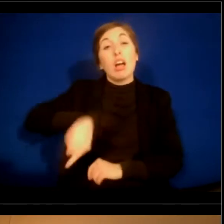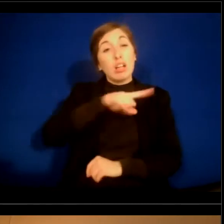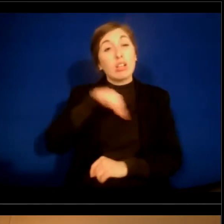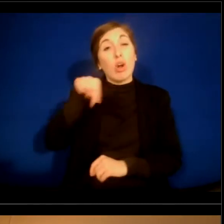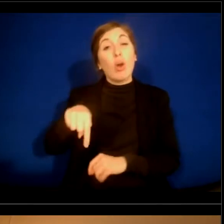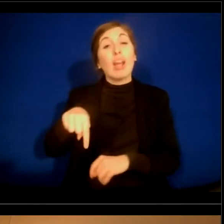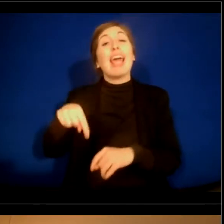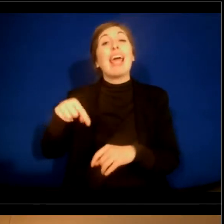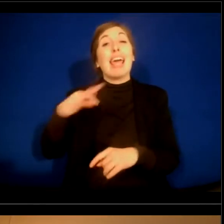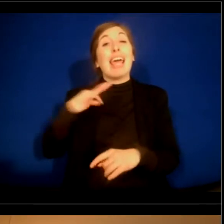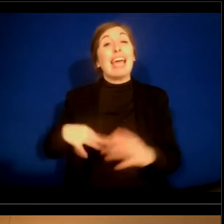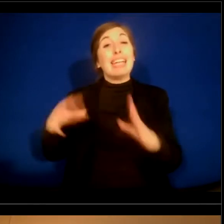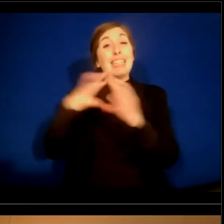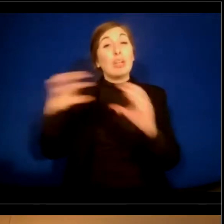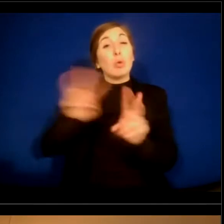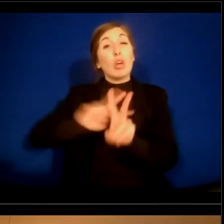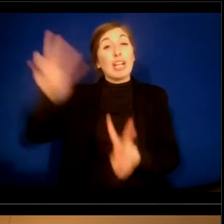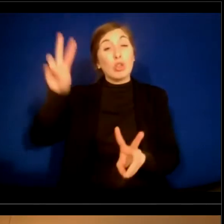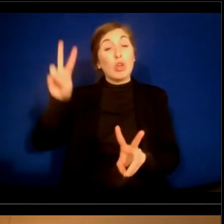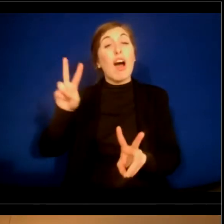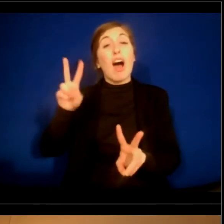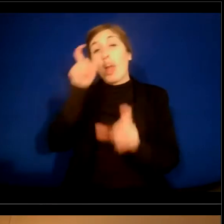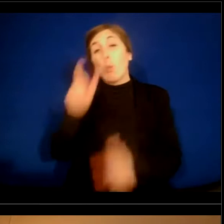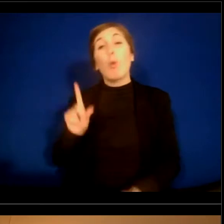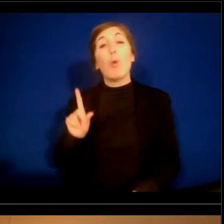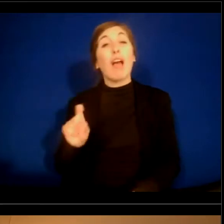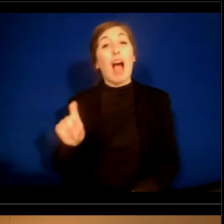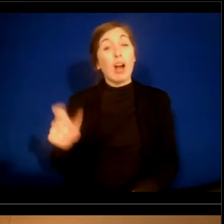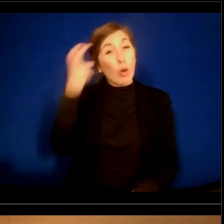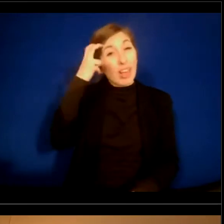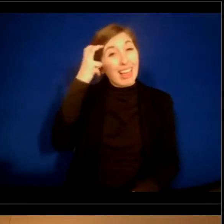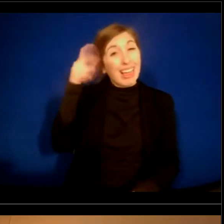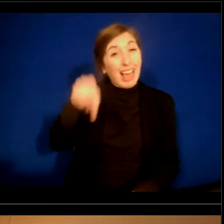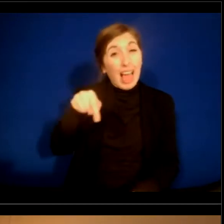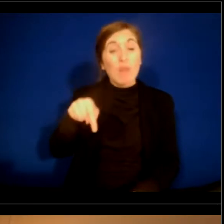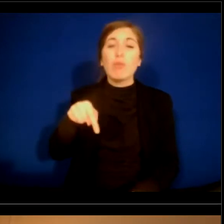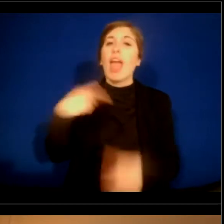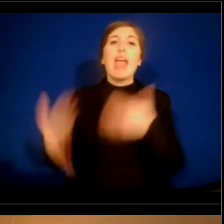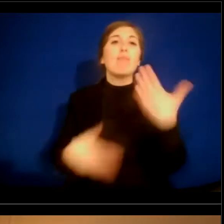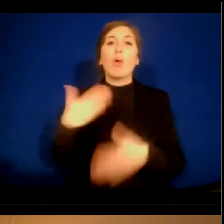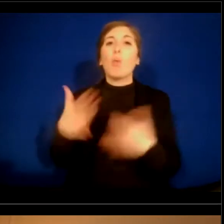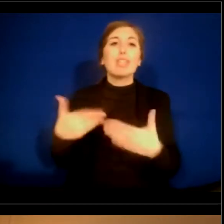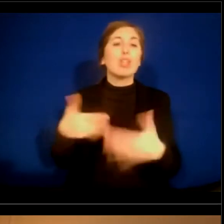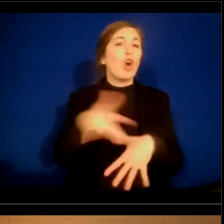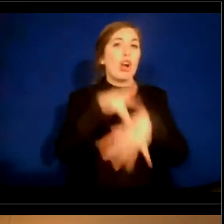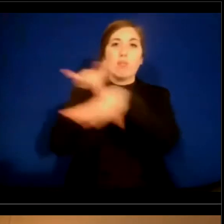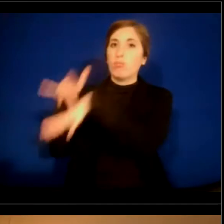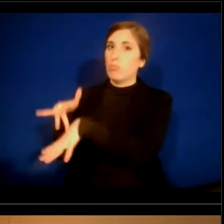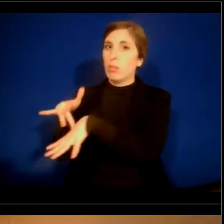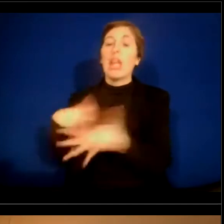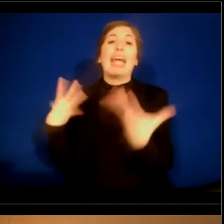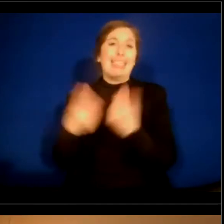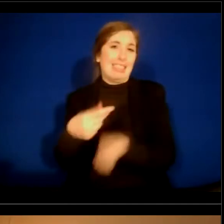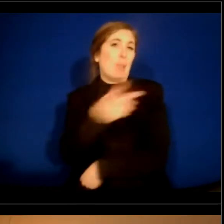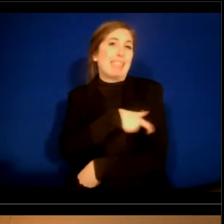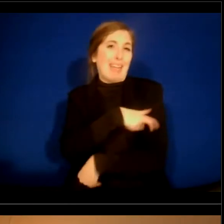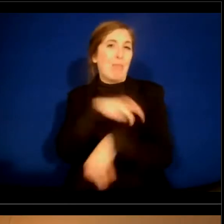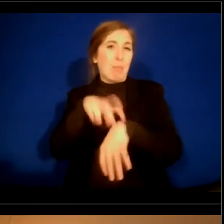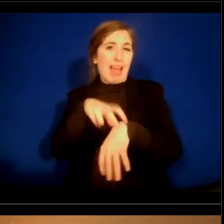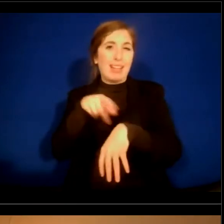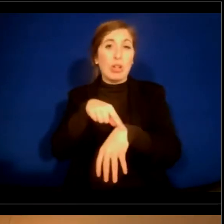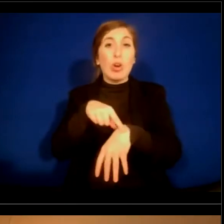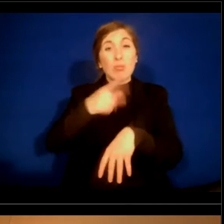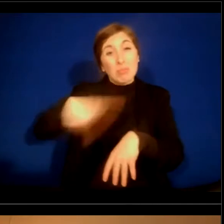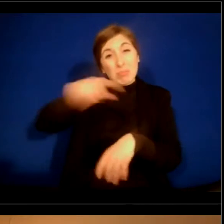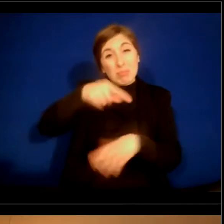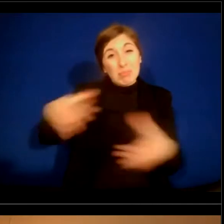dell'Istituto Nazionale del Cancro di Kiev insieme allo staff medico. Hanno fatto 800 km